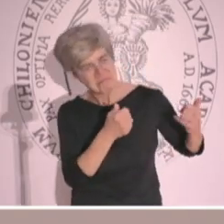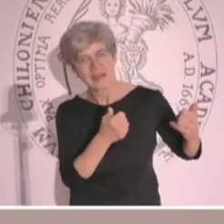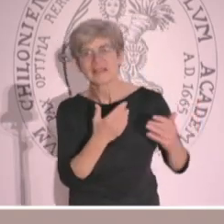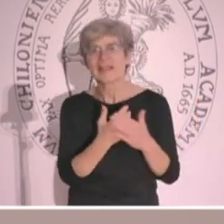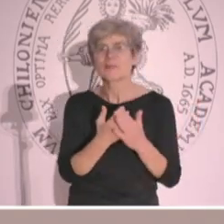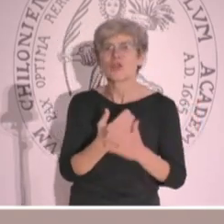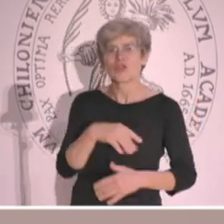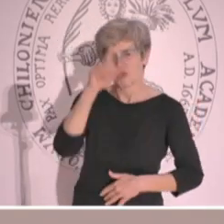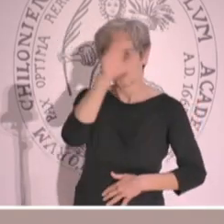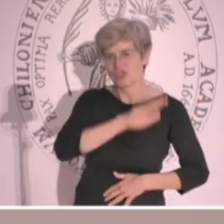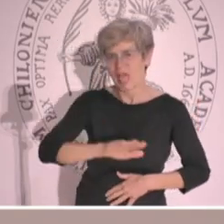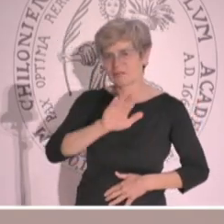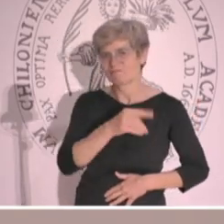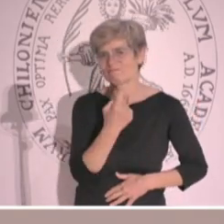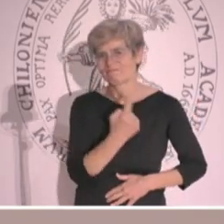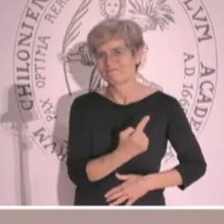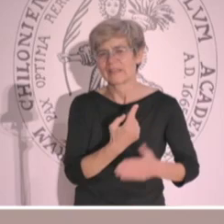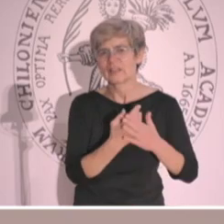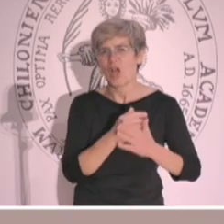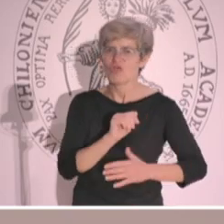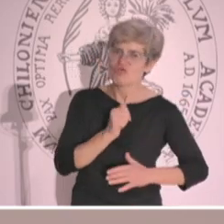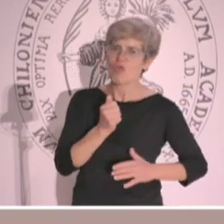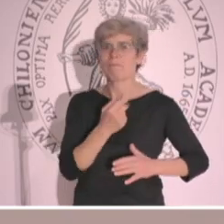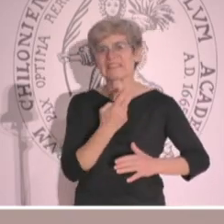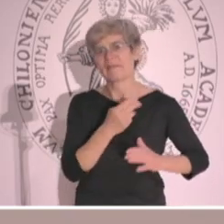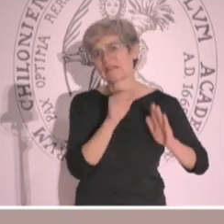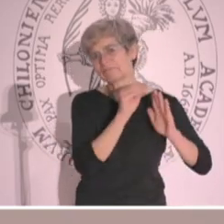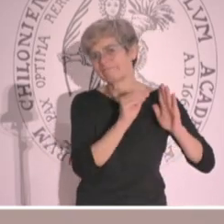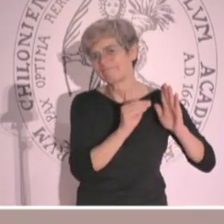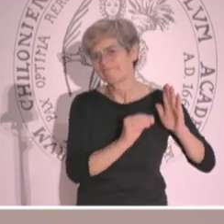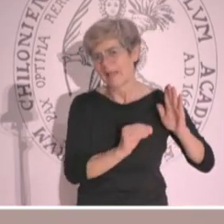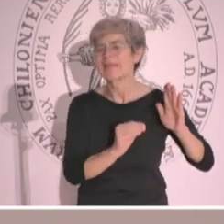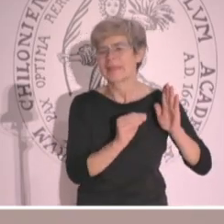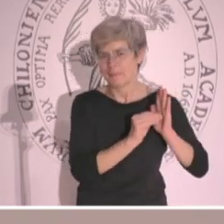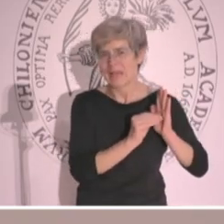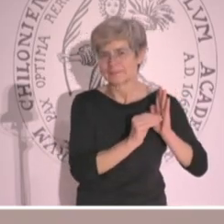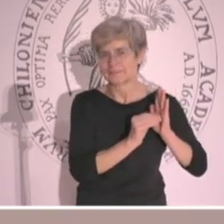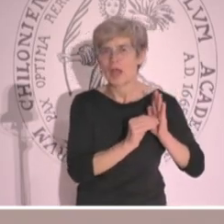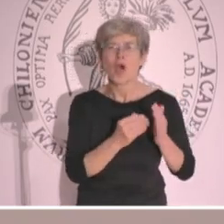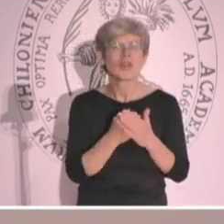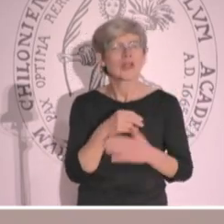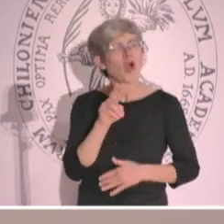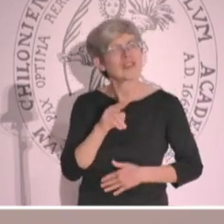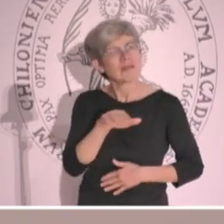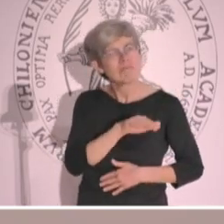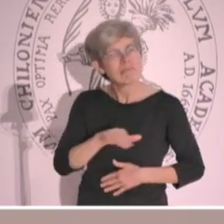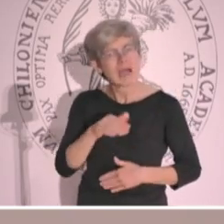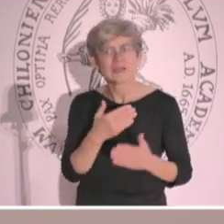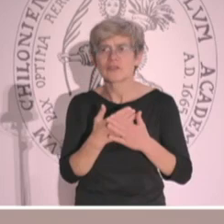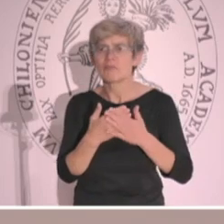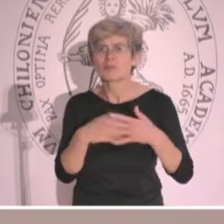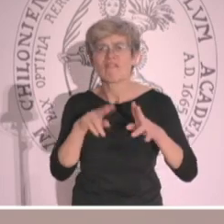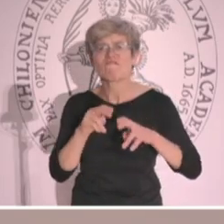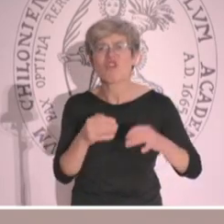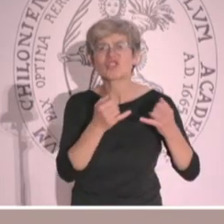20 Universitäten in Deutschland und für viele Bereiche innerhalb der Universität oder wenn ich an Forschungsinstitute wie